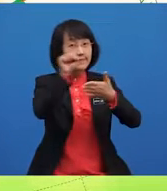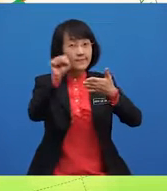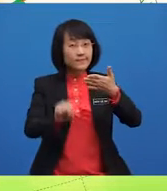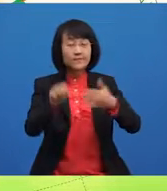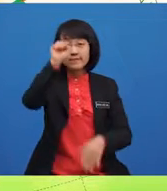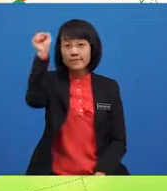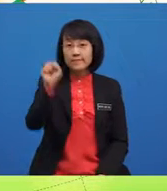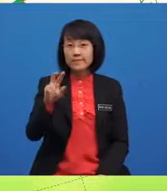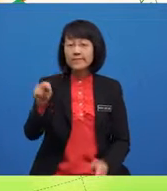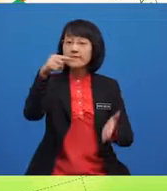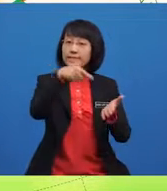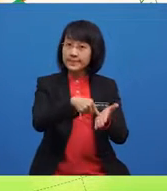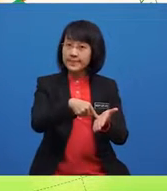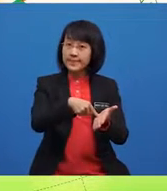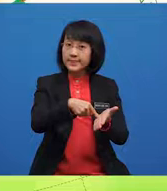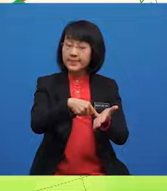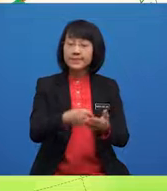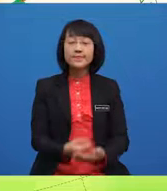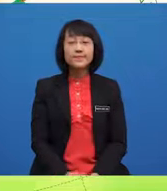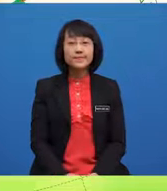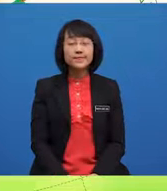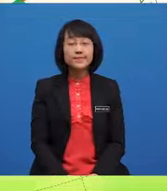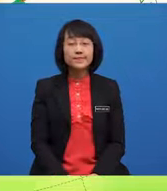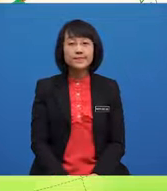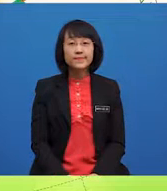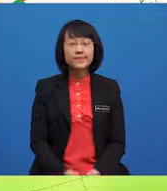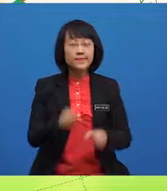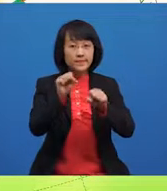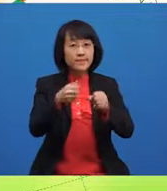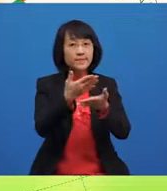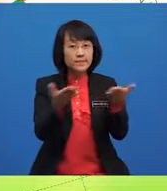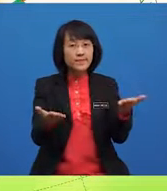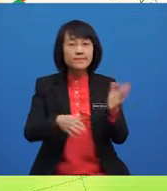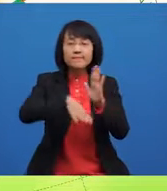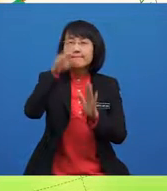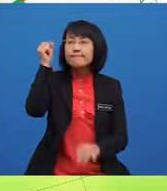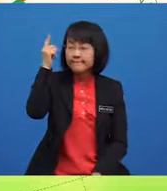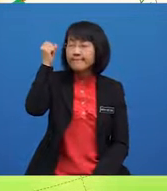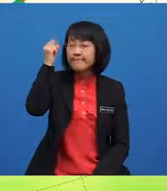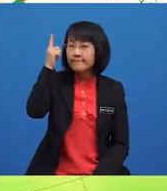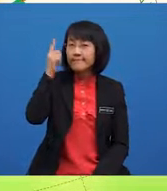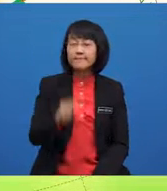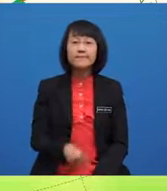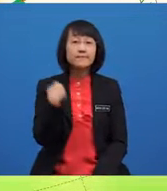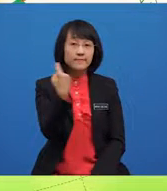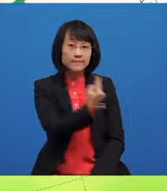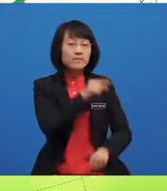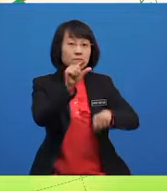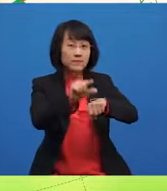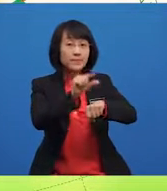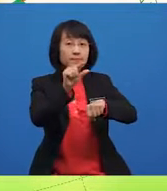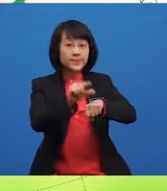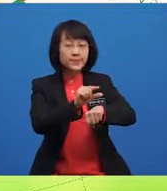ini, agar kamu mendapat pemahaman yang lebih baik, kita akan